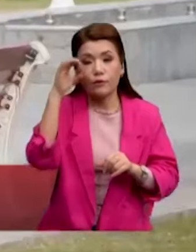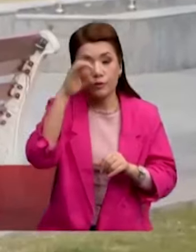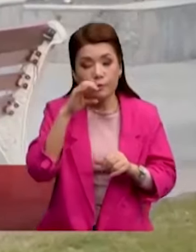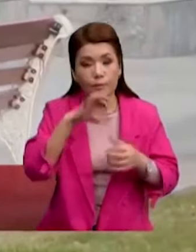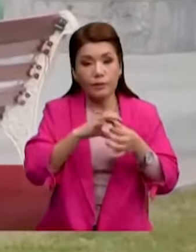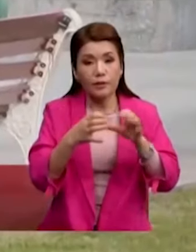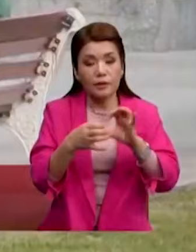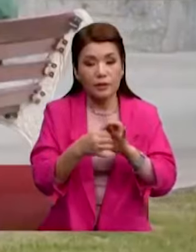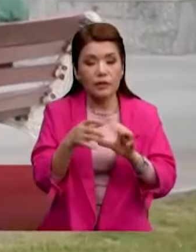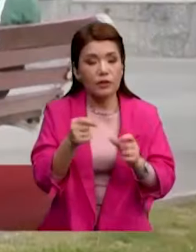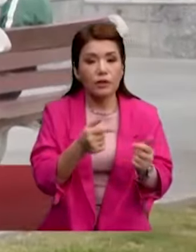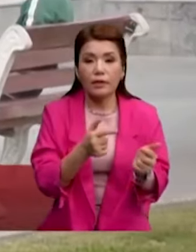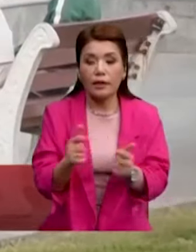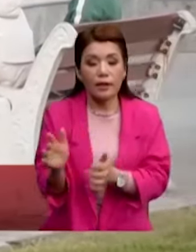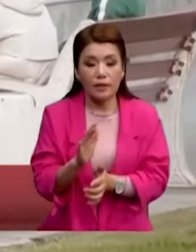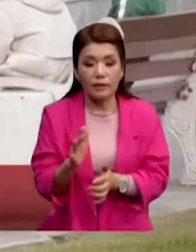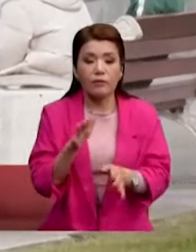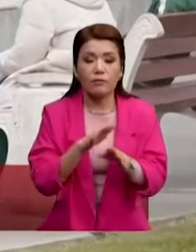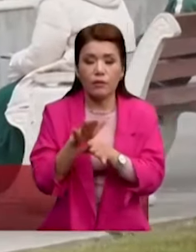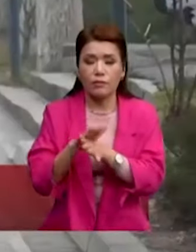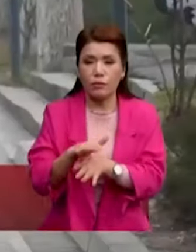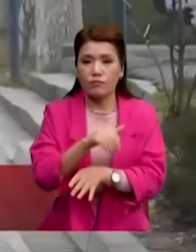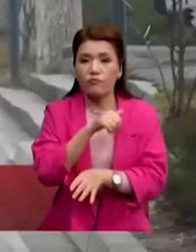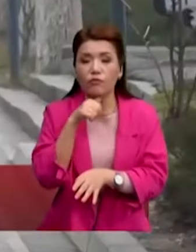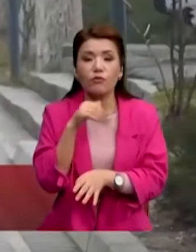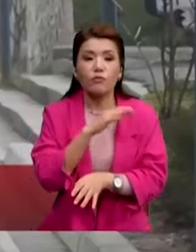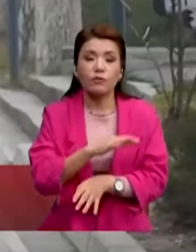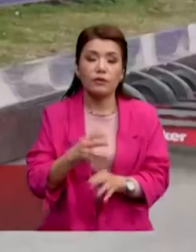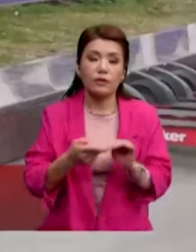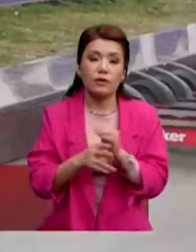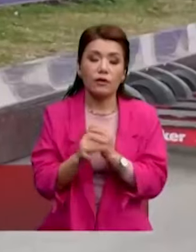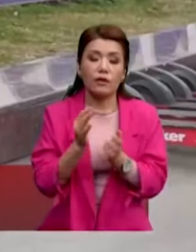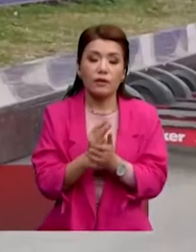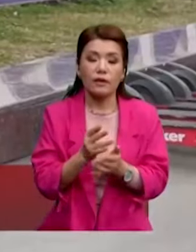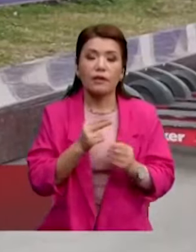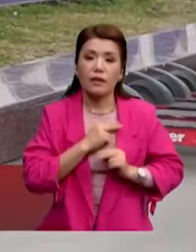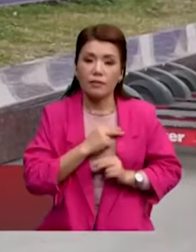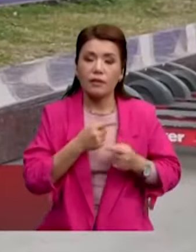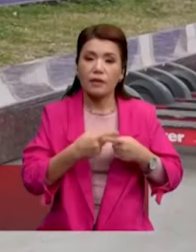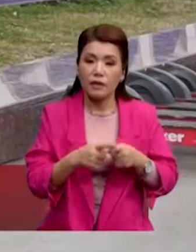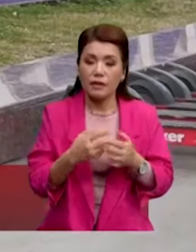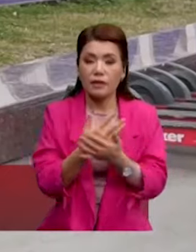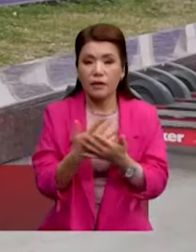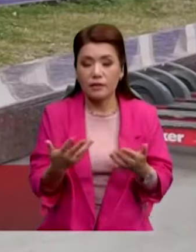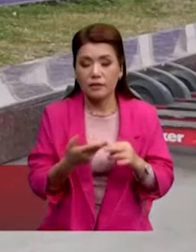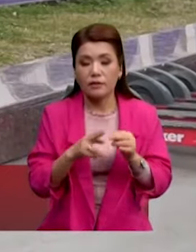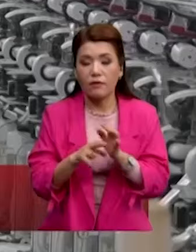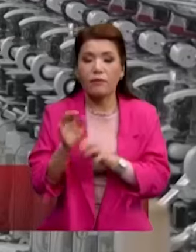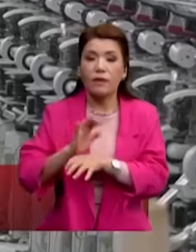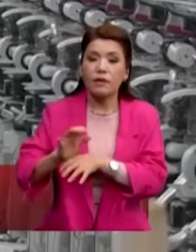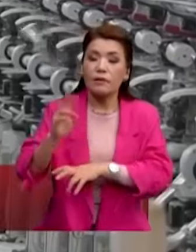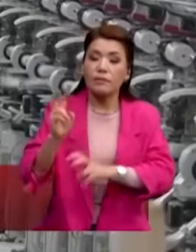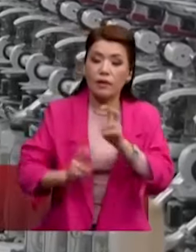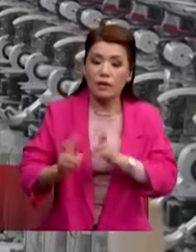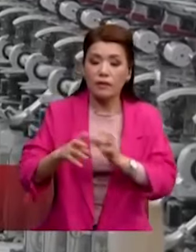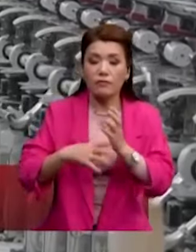мүше болуға әлі дайын емес, атқаратын жұмыстар жетерлік деп есептейді. Тұрмыстық техникалық тауарлар шығаруда, ауыл шаруашылығы көлігін